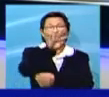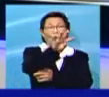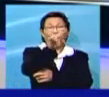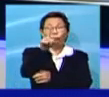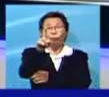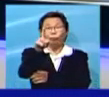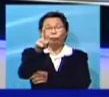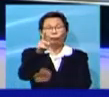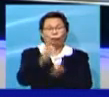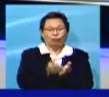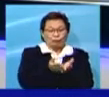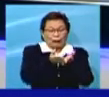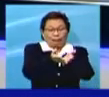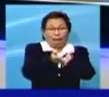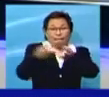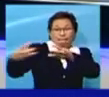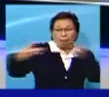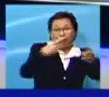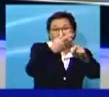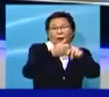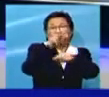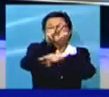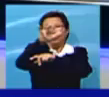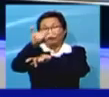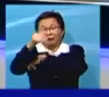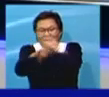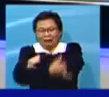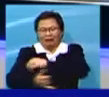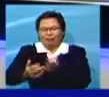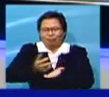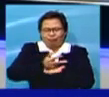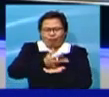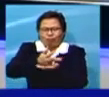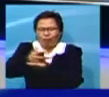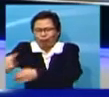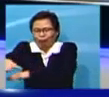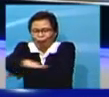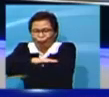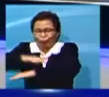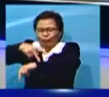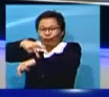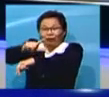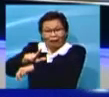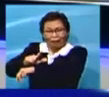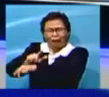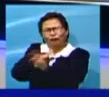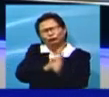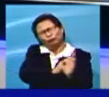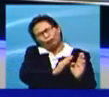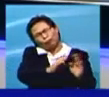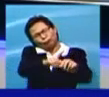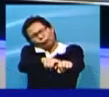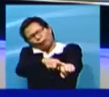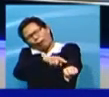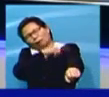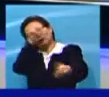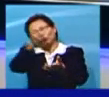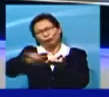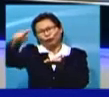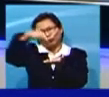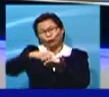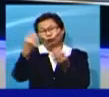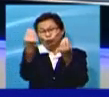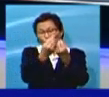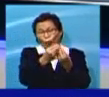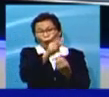Satu buah kapal perang daripada 36 buah negara berlabuh di sekitar perairan Pulau Langkawi sepanjang minggu ini. Daripada